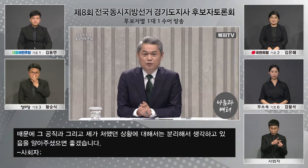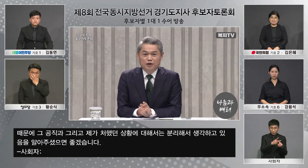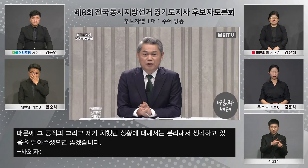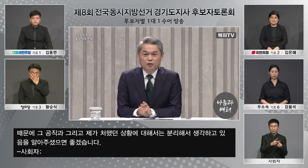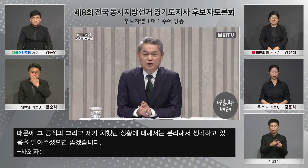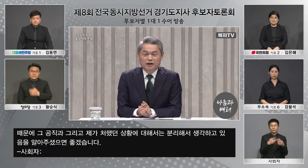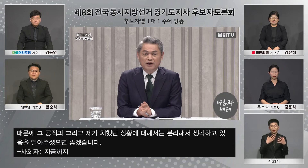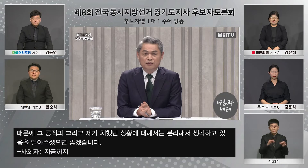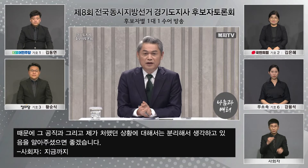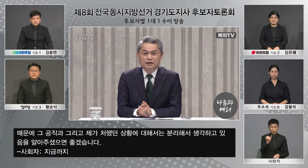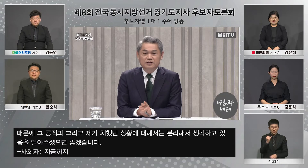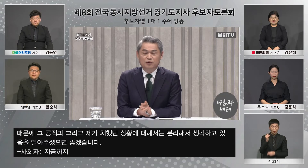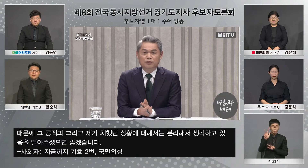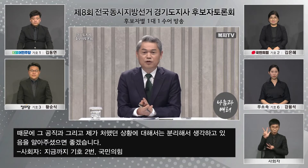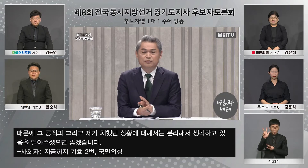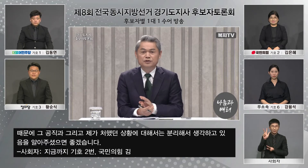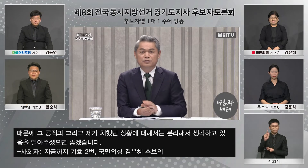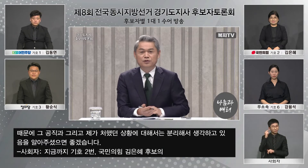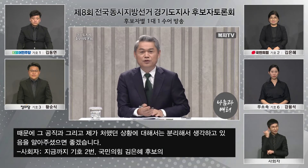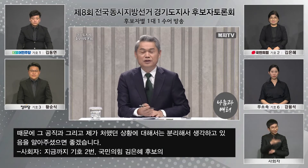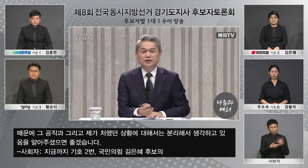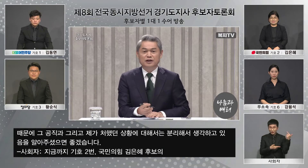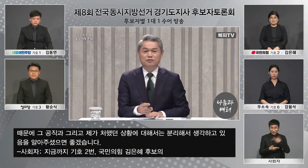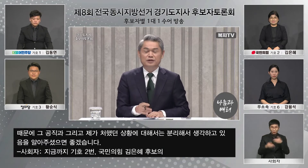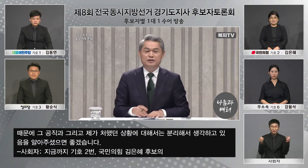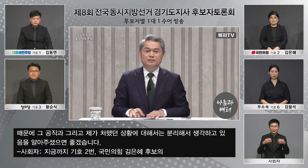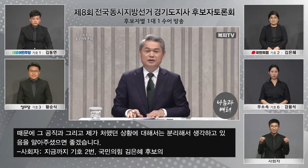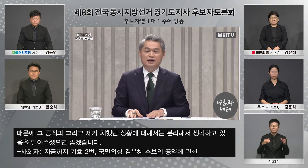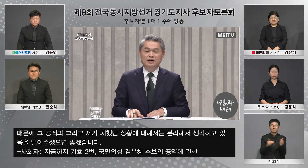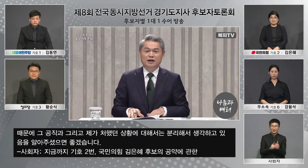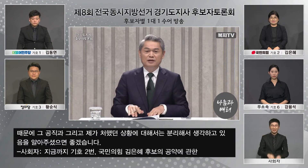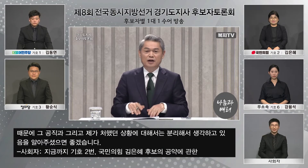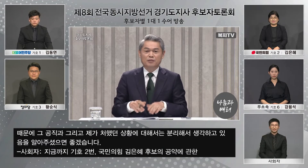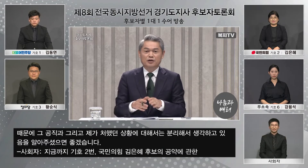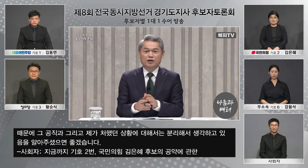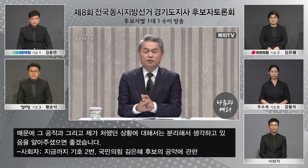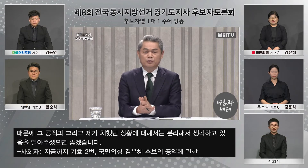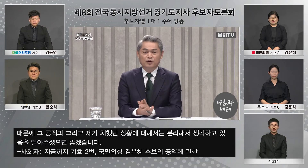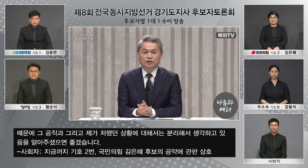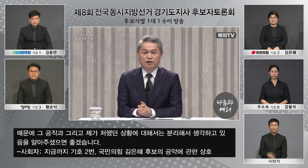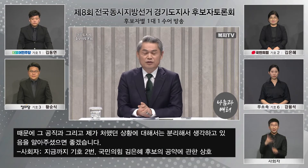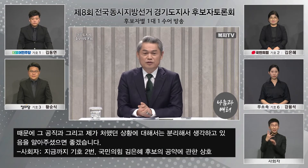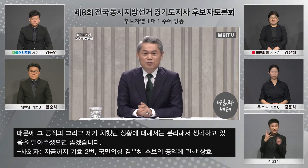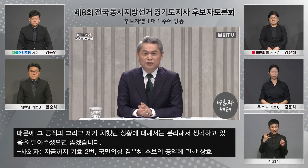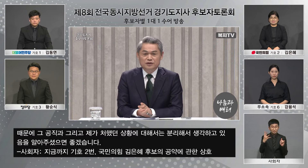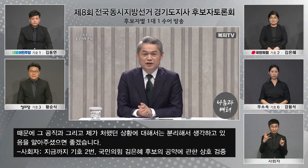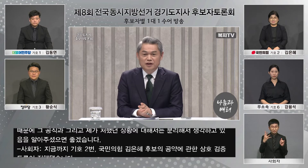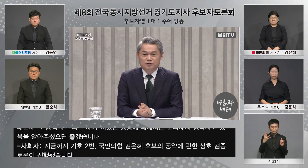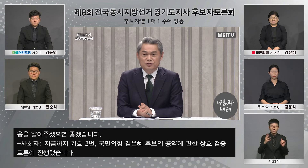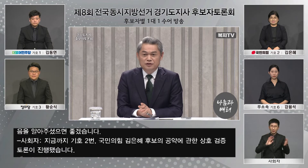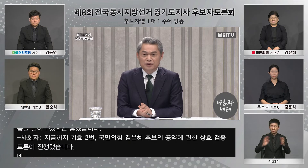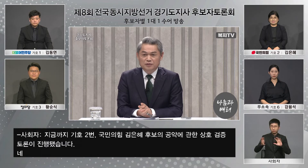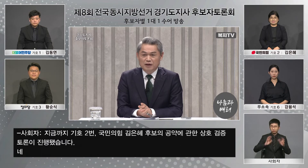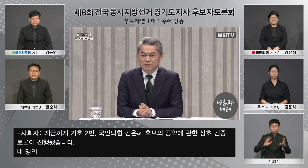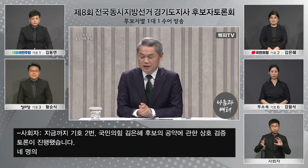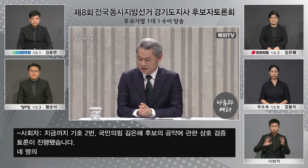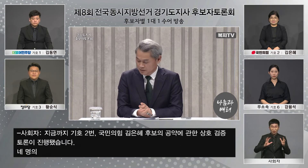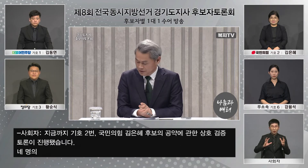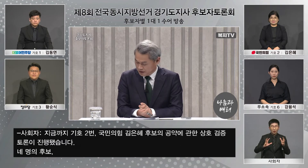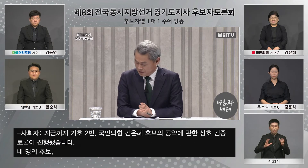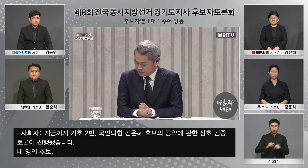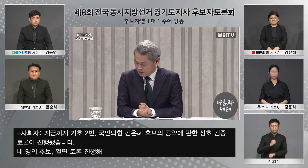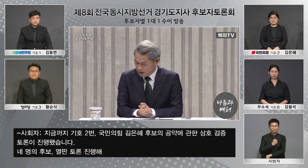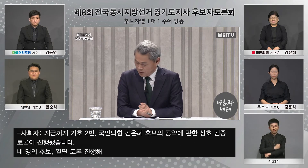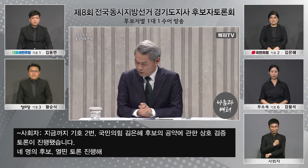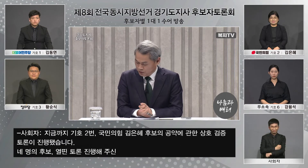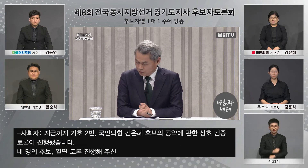김은혜 후보의 공약에 관한 상호 검증 토론이 진행됐습니다. 4명의 후보 열띤 토론 진행해 주신 점